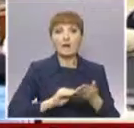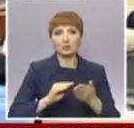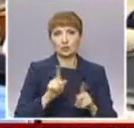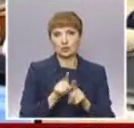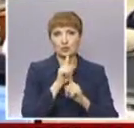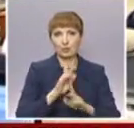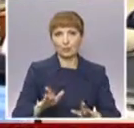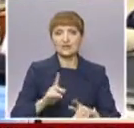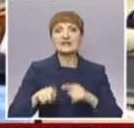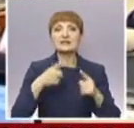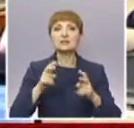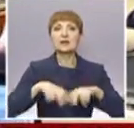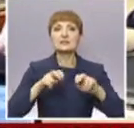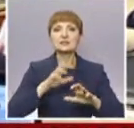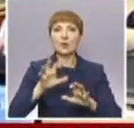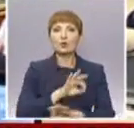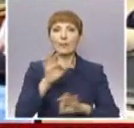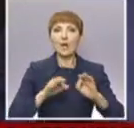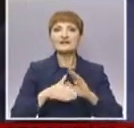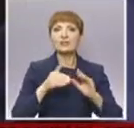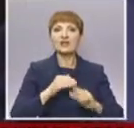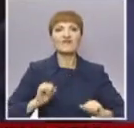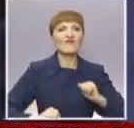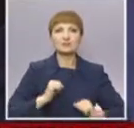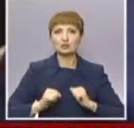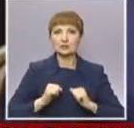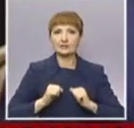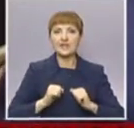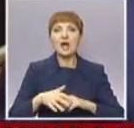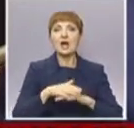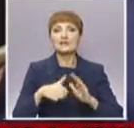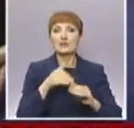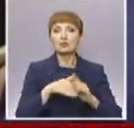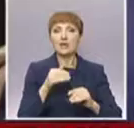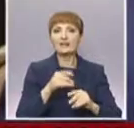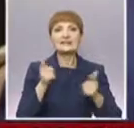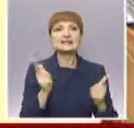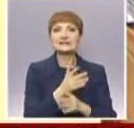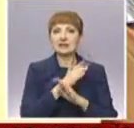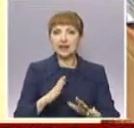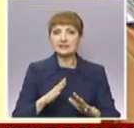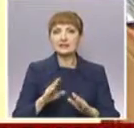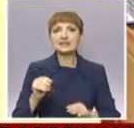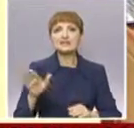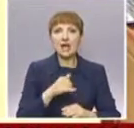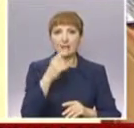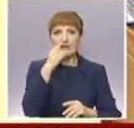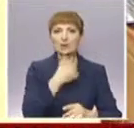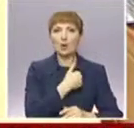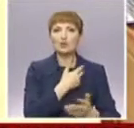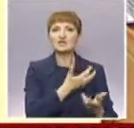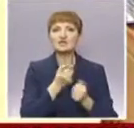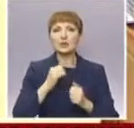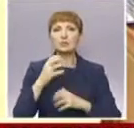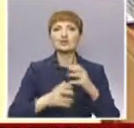следом рассмотрено законопроект депутатов возмутил не меньше народные избранники не согласны с займам который казахстан хочет взять